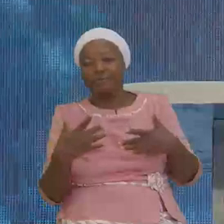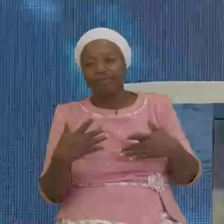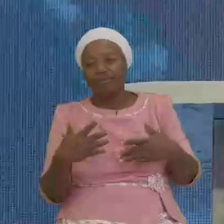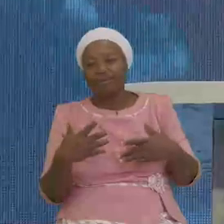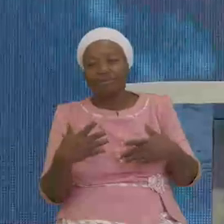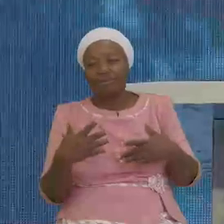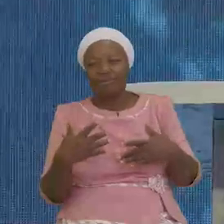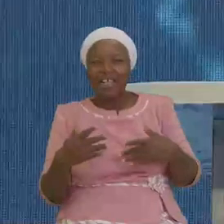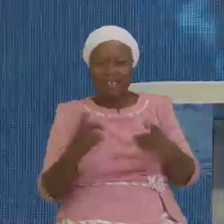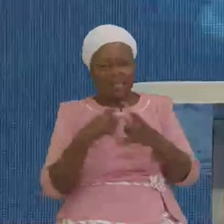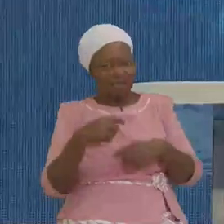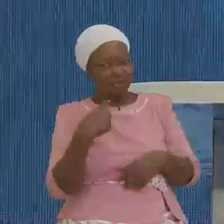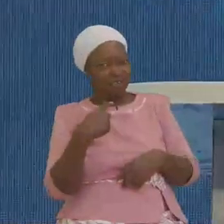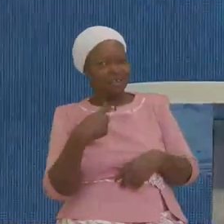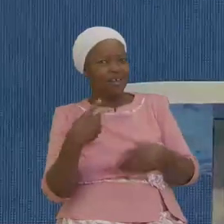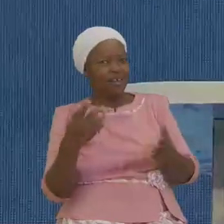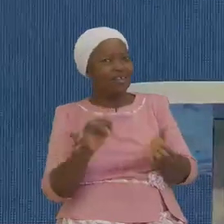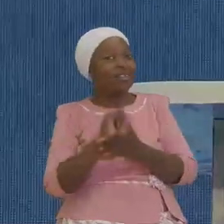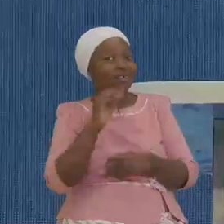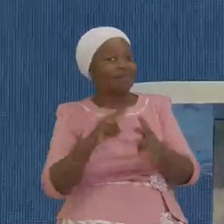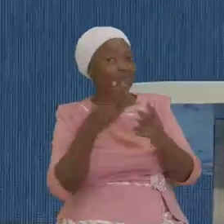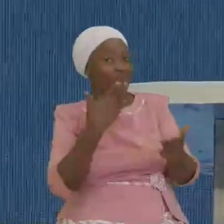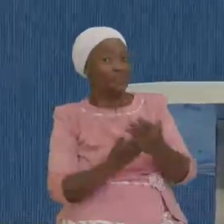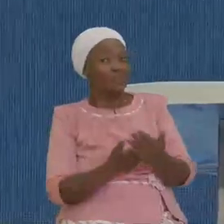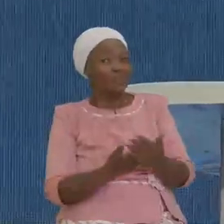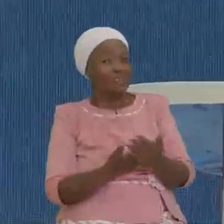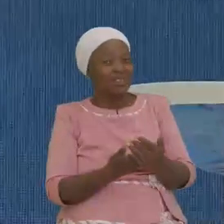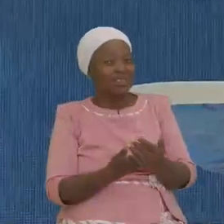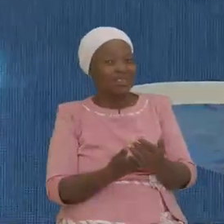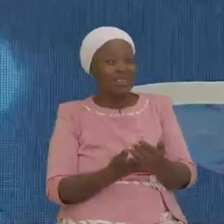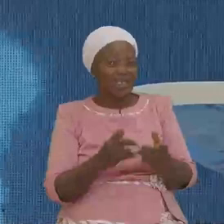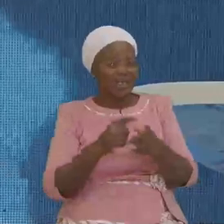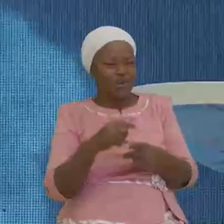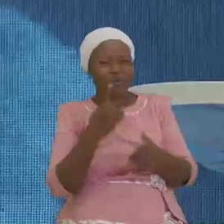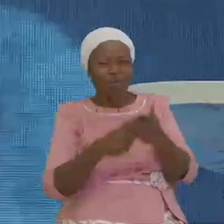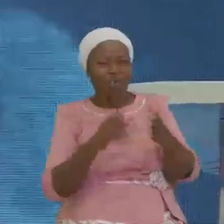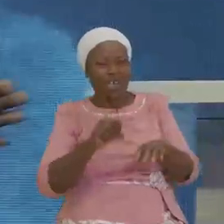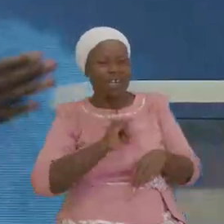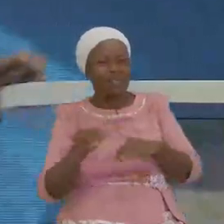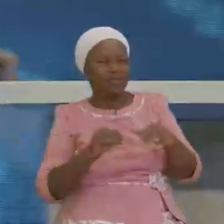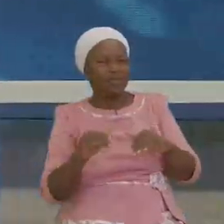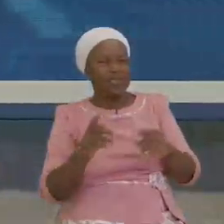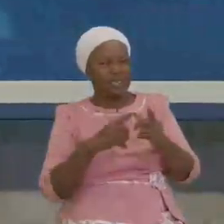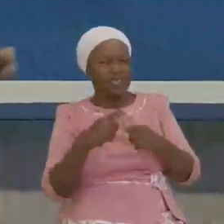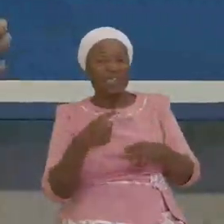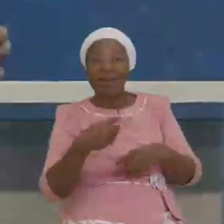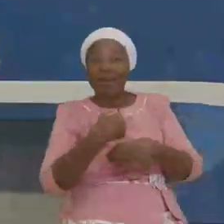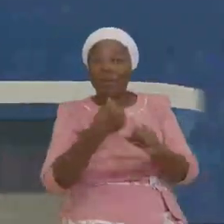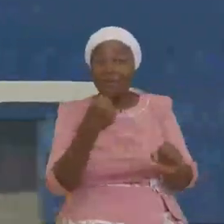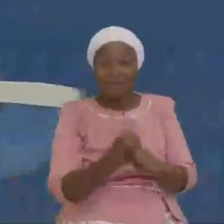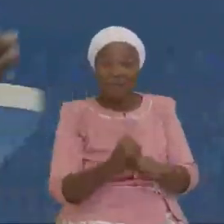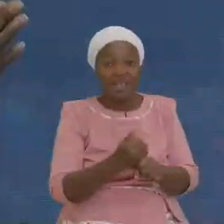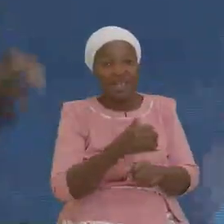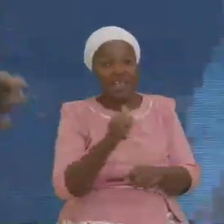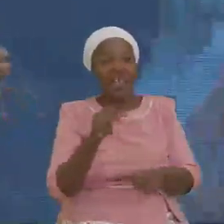Je vais te délivrer de tout joug dans ta vie. Tu vas dire que c'est très bon. Mais qu'est-ce que je dois faire